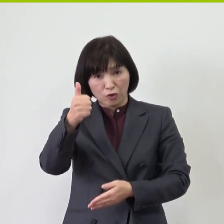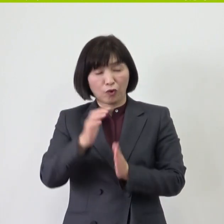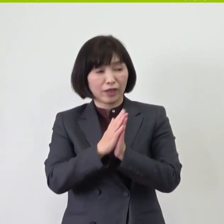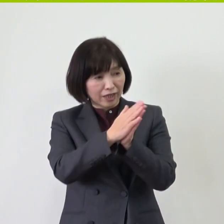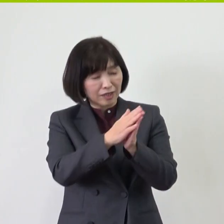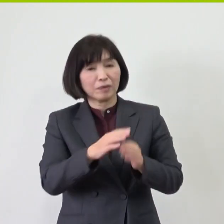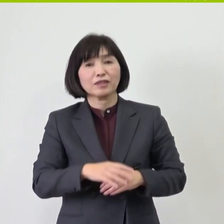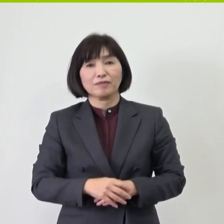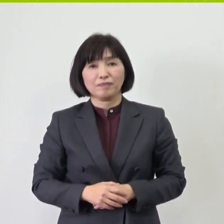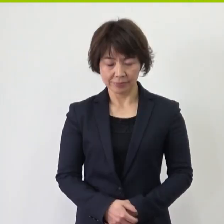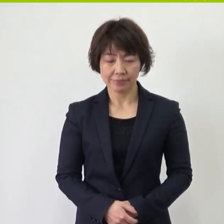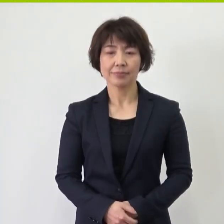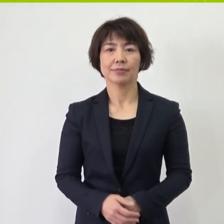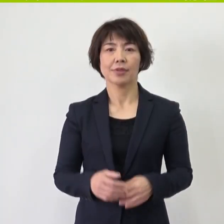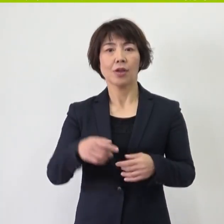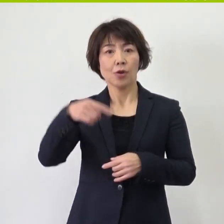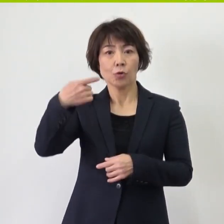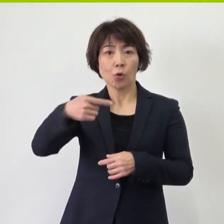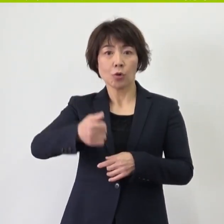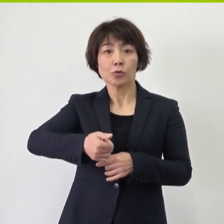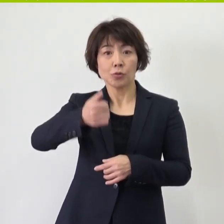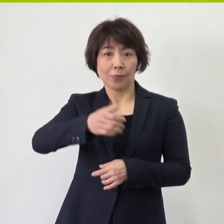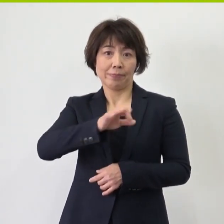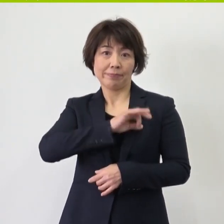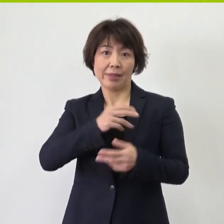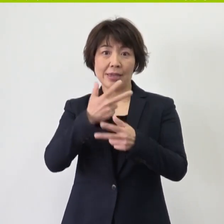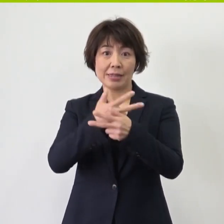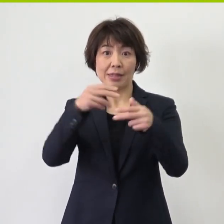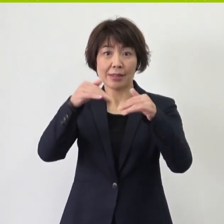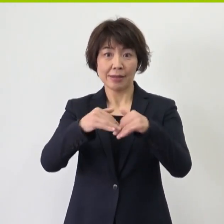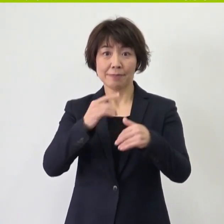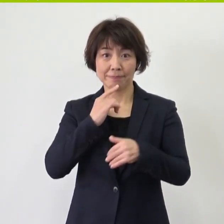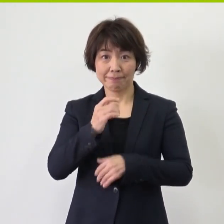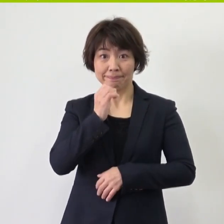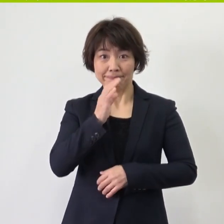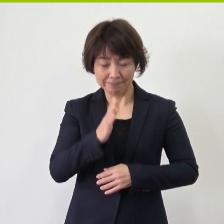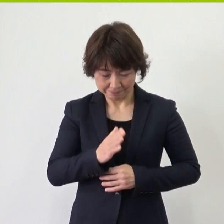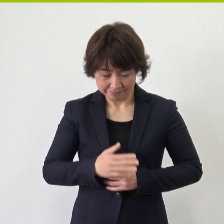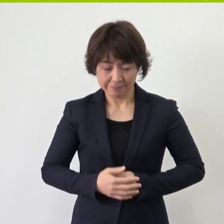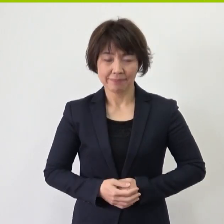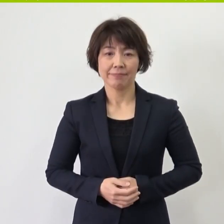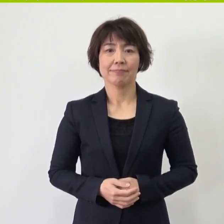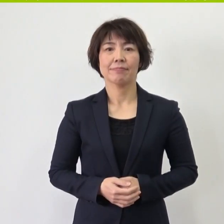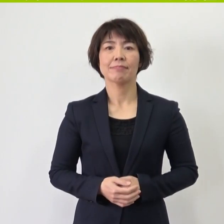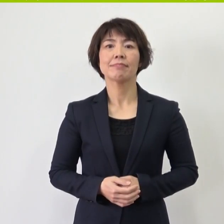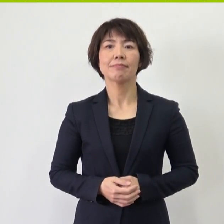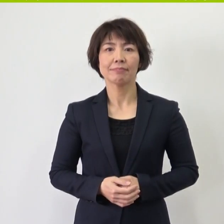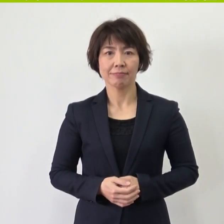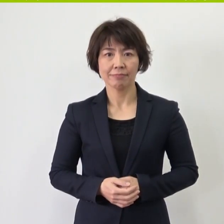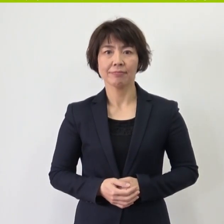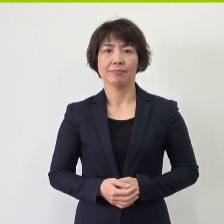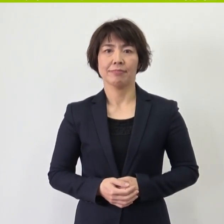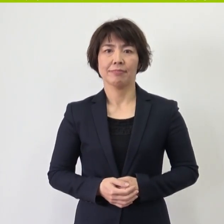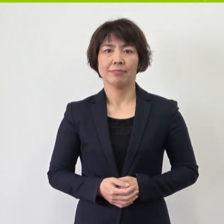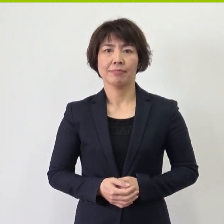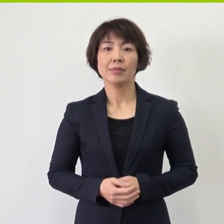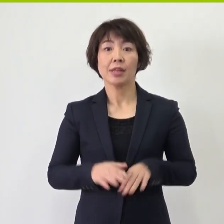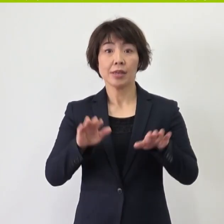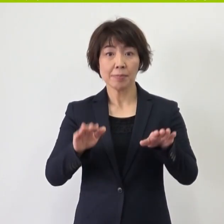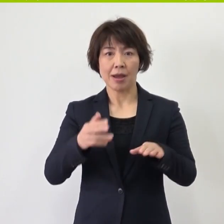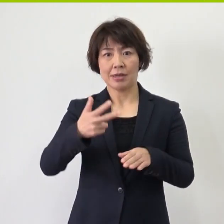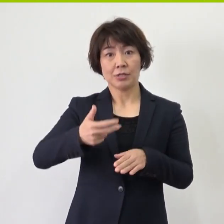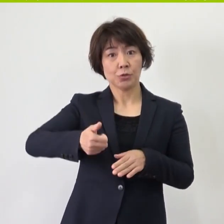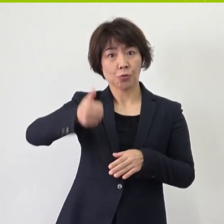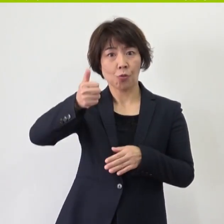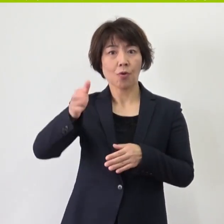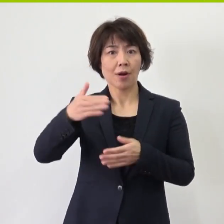。 それでは改めまして、教育長の北谷でございます。よろしくお願いいたします。限られた時間ですので、今市